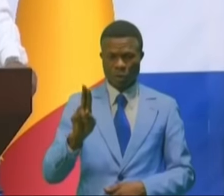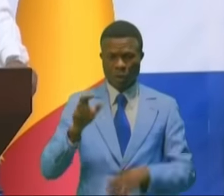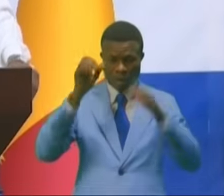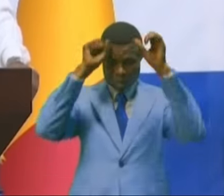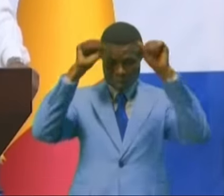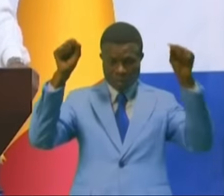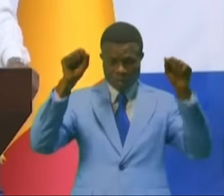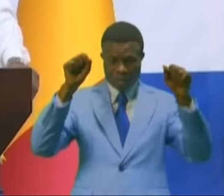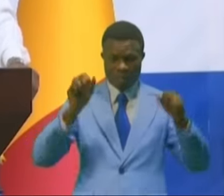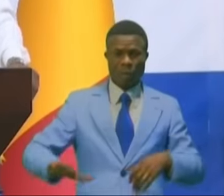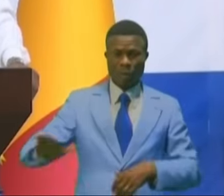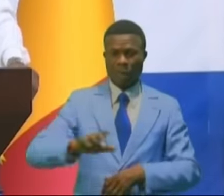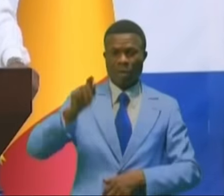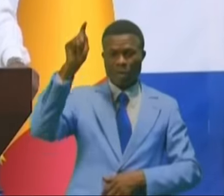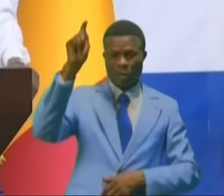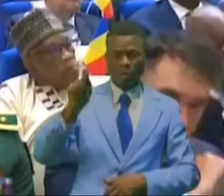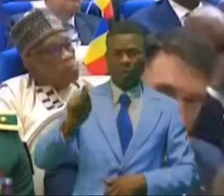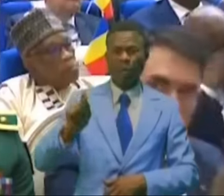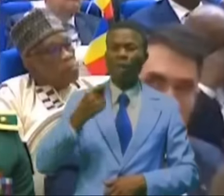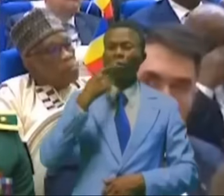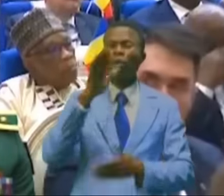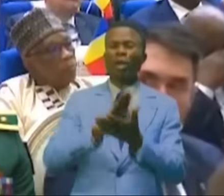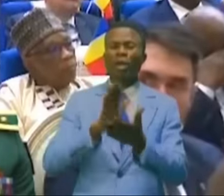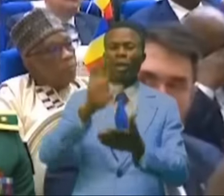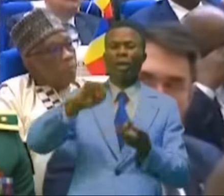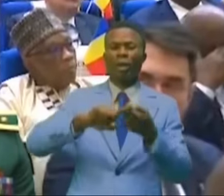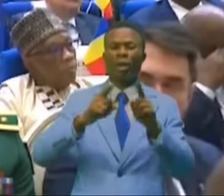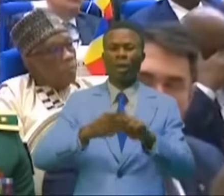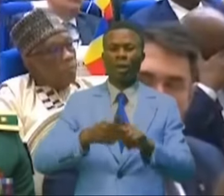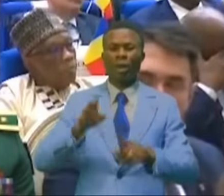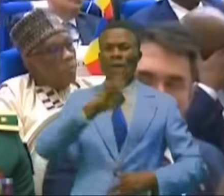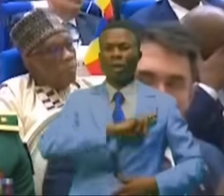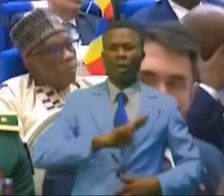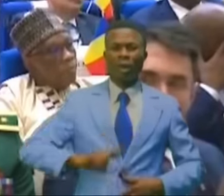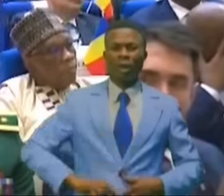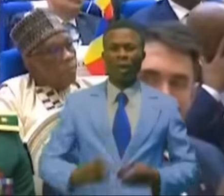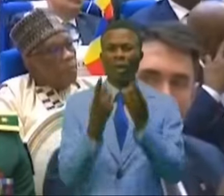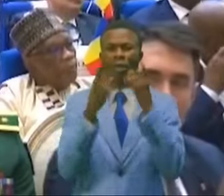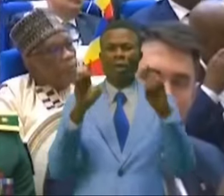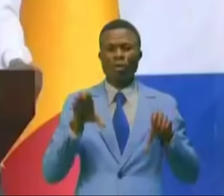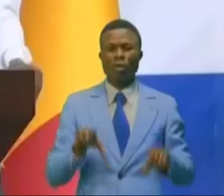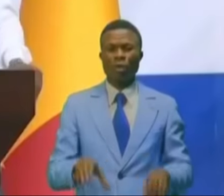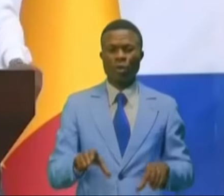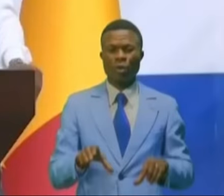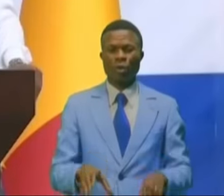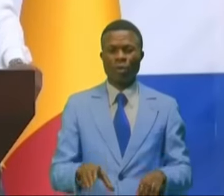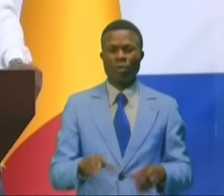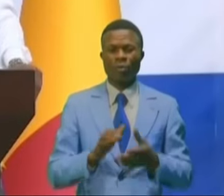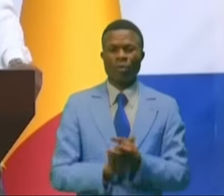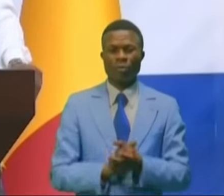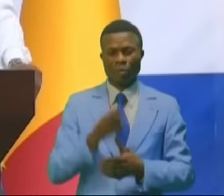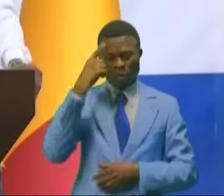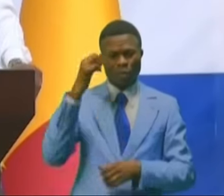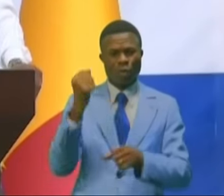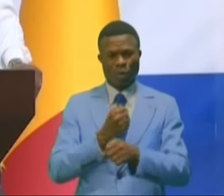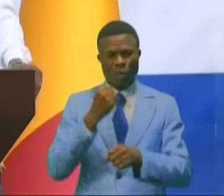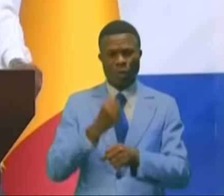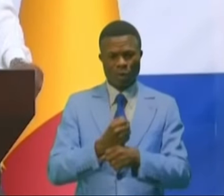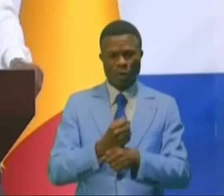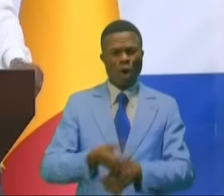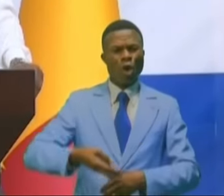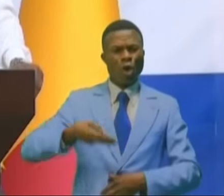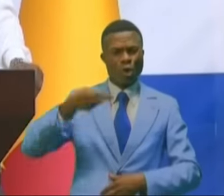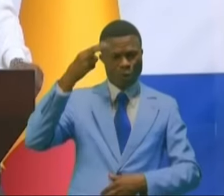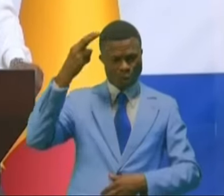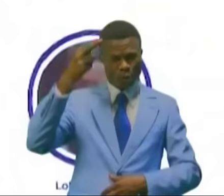président tchadien a remercié son homologue de la République démocratique du Congo pour les travaux de haute